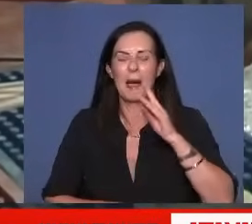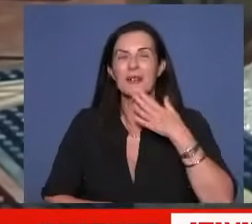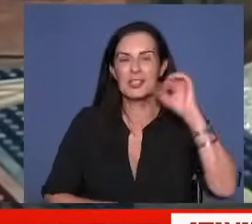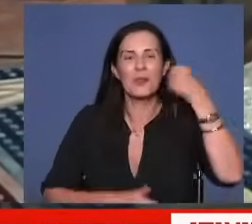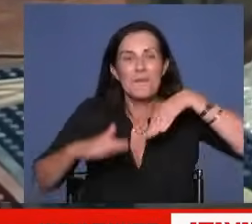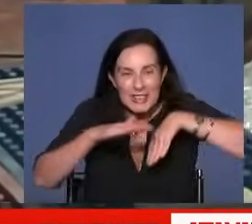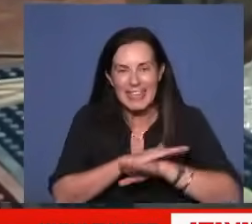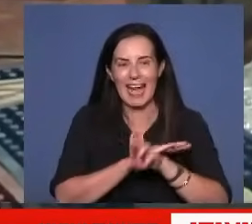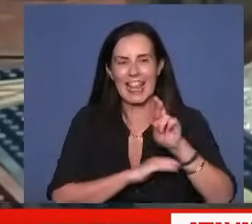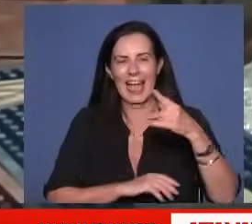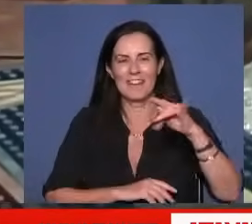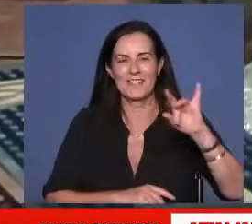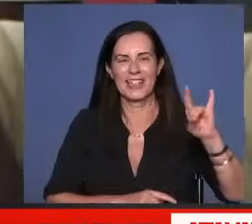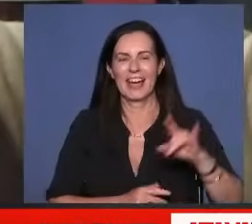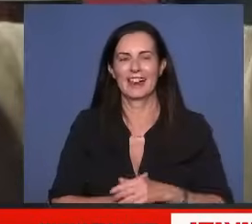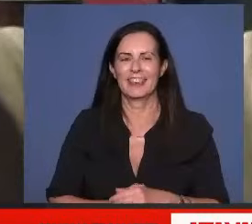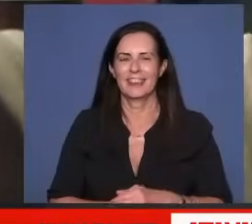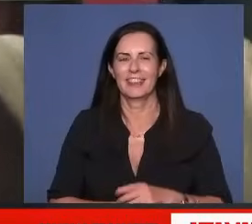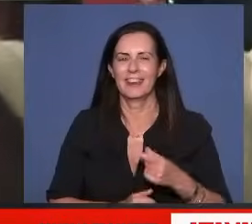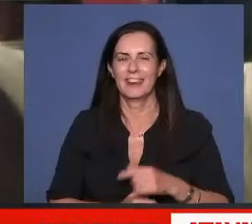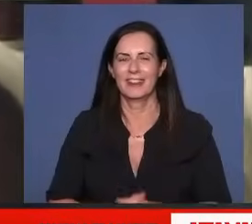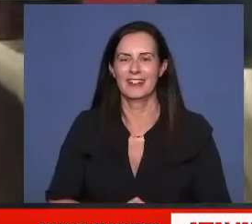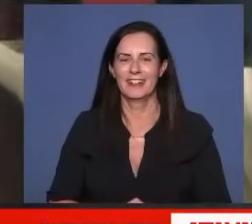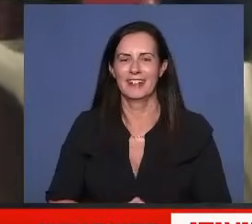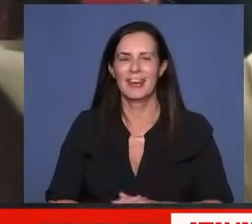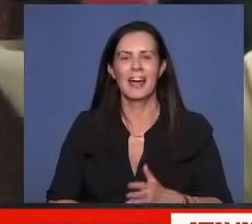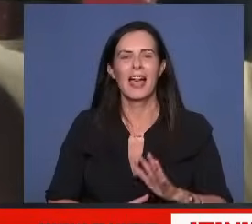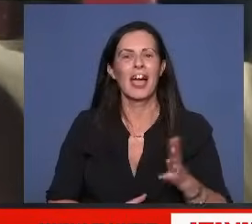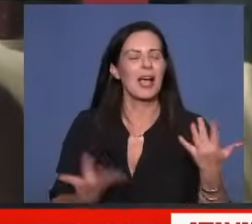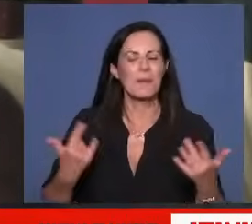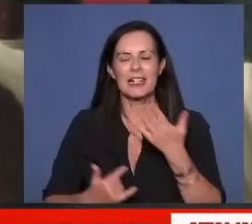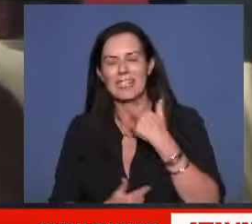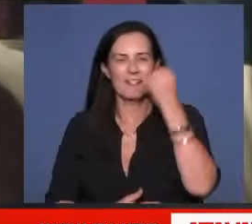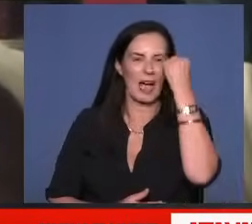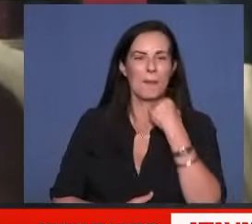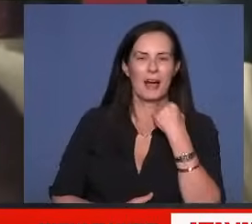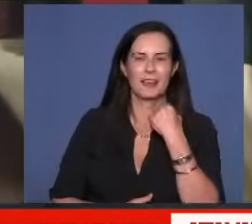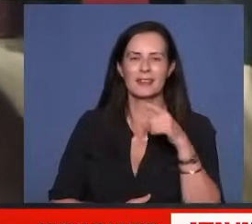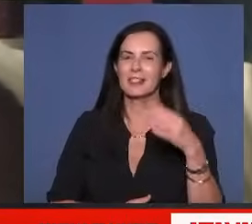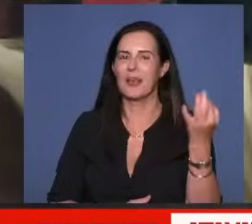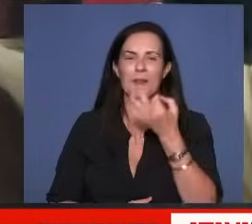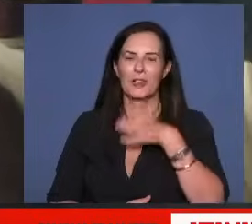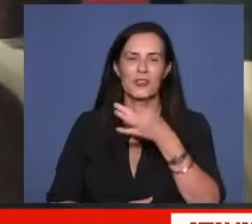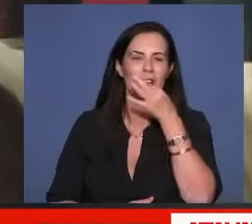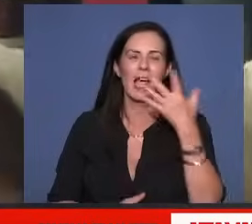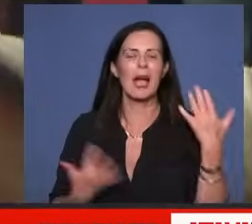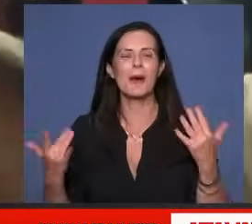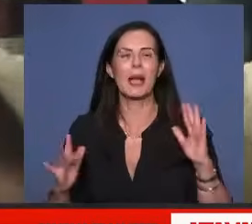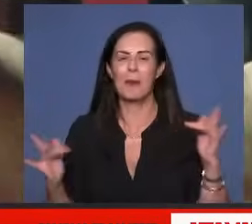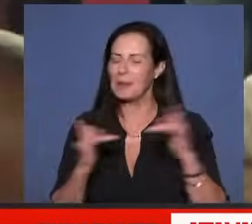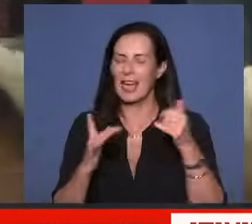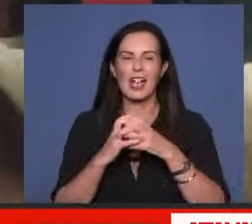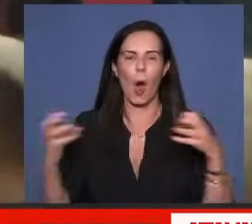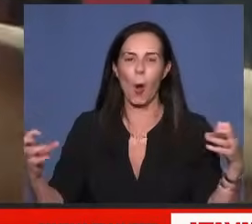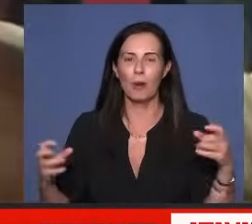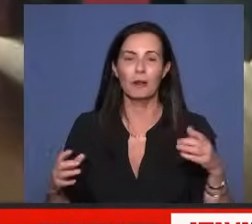אבל אנחנו מול. אנחנו לא נגד. כמה בין ישראל לחמאס. זה תמיד שאלה שאני שואל, כמה? משחק הכי ארוך, זה עם